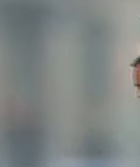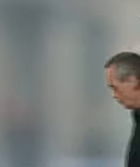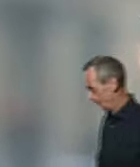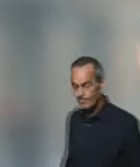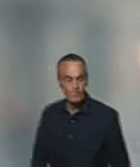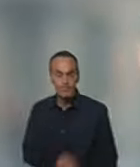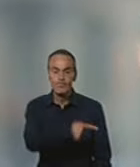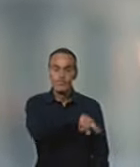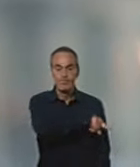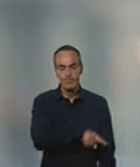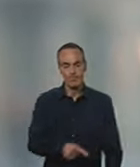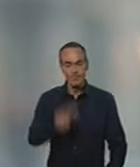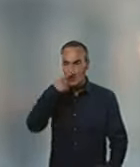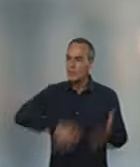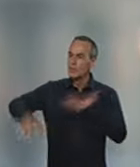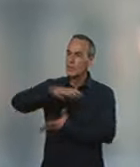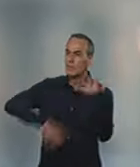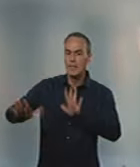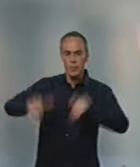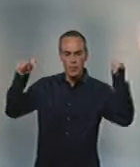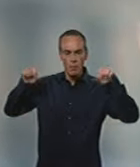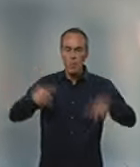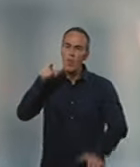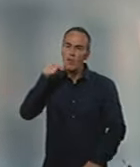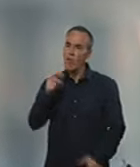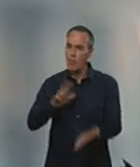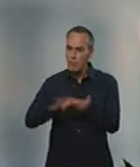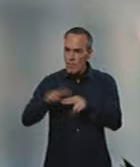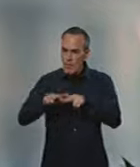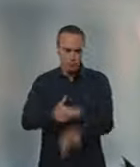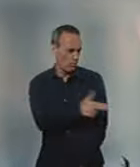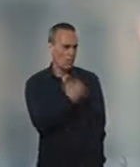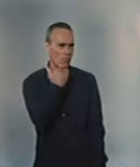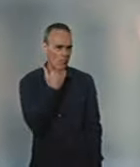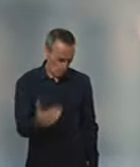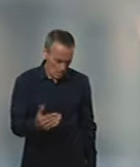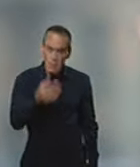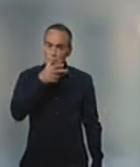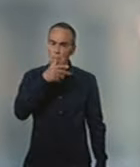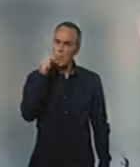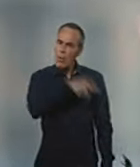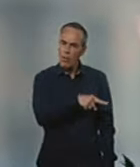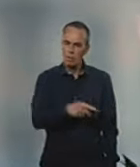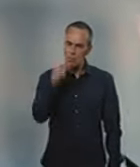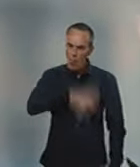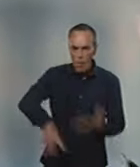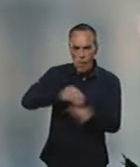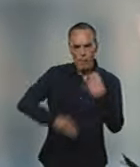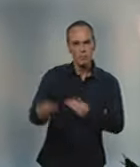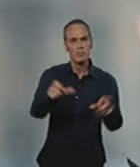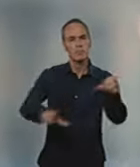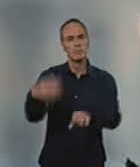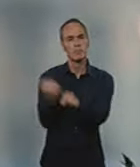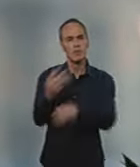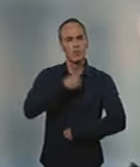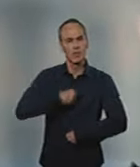pouvons sortir de la crise sans effort vous mentez vous mentez aux travailleurs parce que si l'on ne